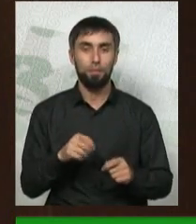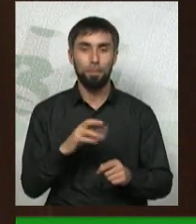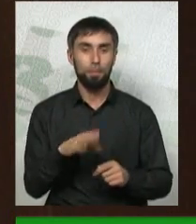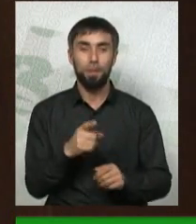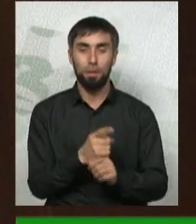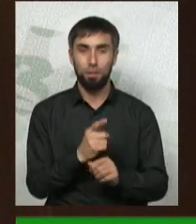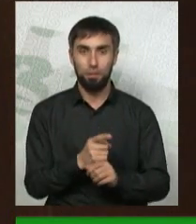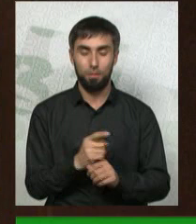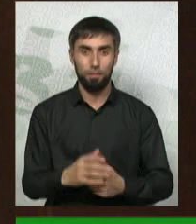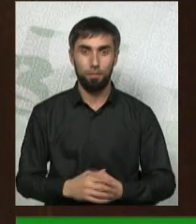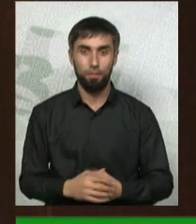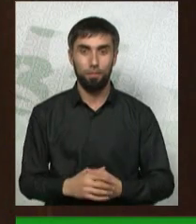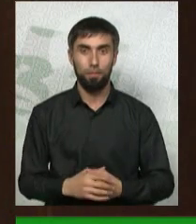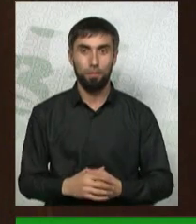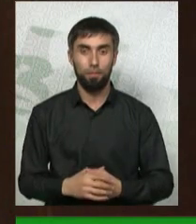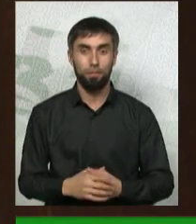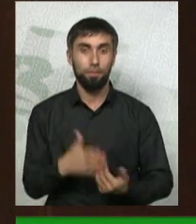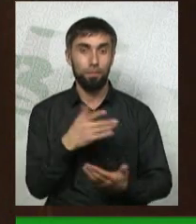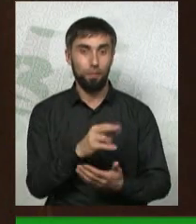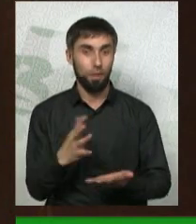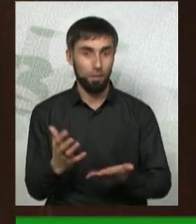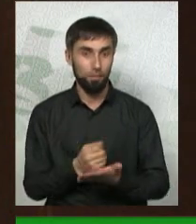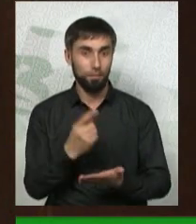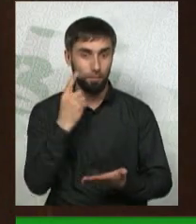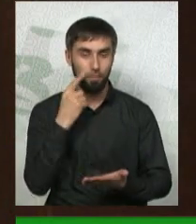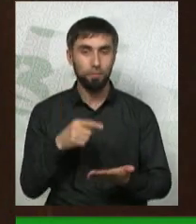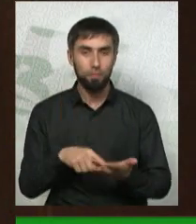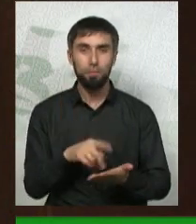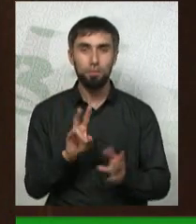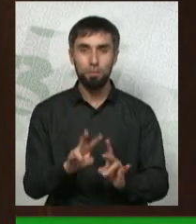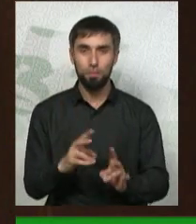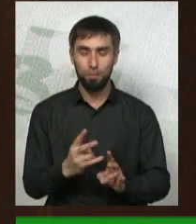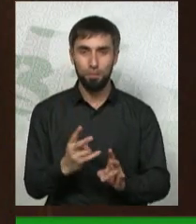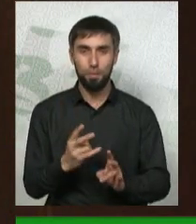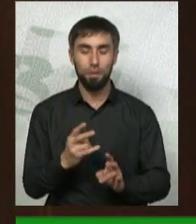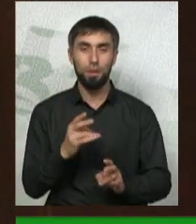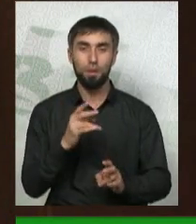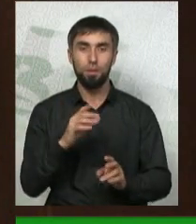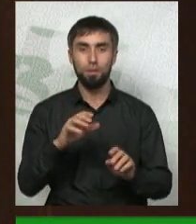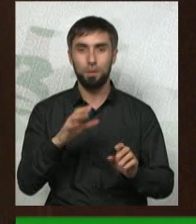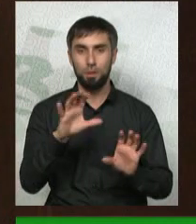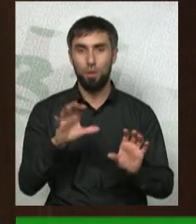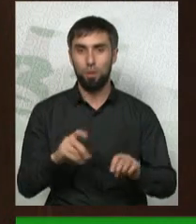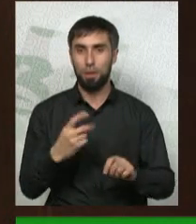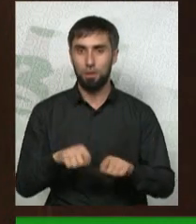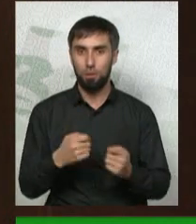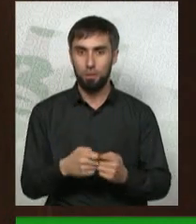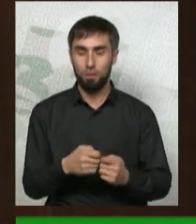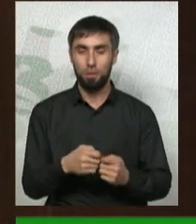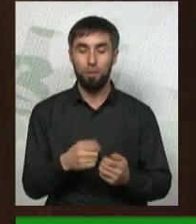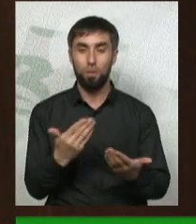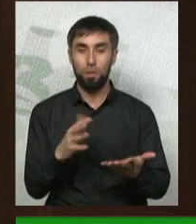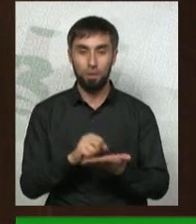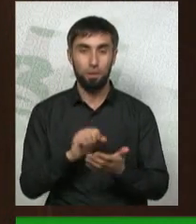является незаконным. Во-первых, они нарушают требования федерального закона, а также их действие